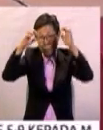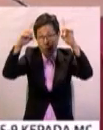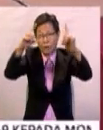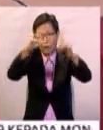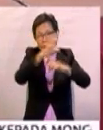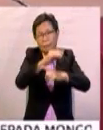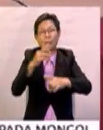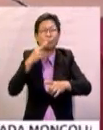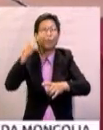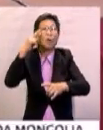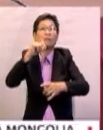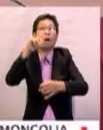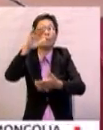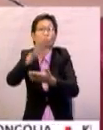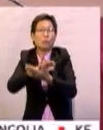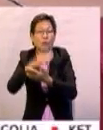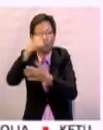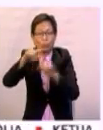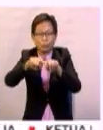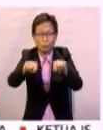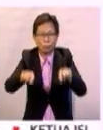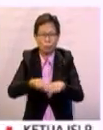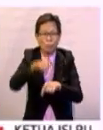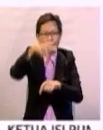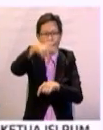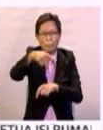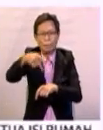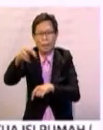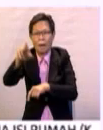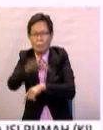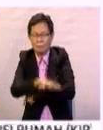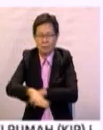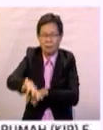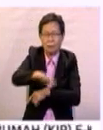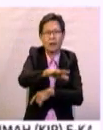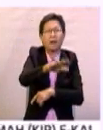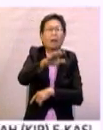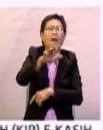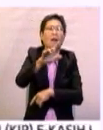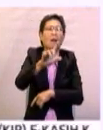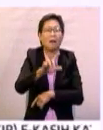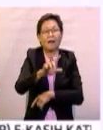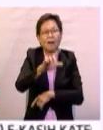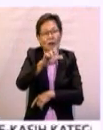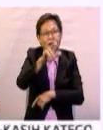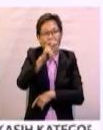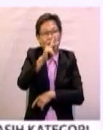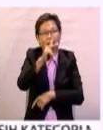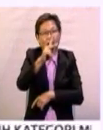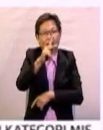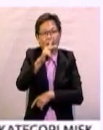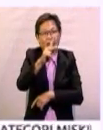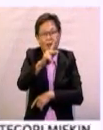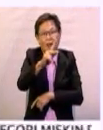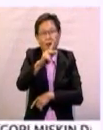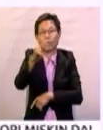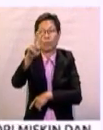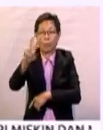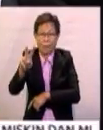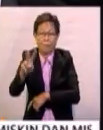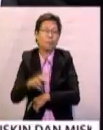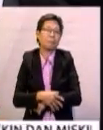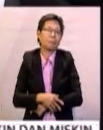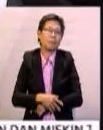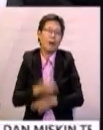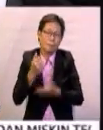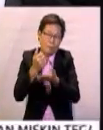dan remaja tidak bersekolah bagi kawasan PPR sekitar Lembah Klang. Selain untuk membantu memperbaiki sekolah-sekolah di Tanjung Lesung,